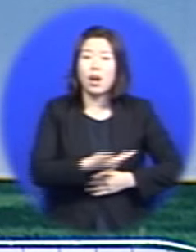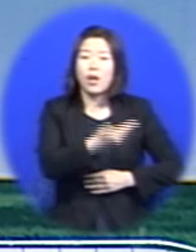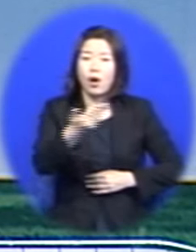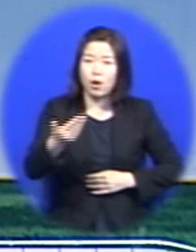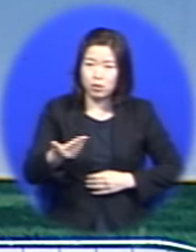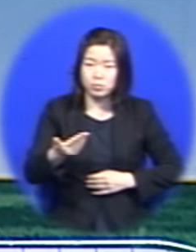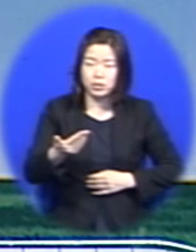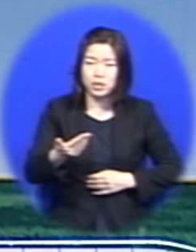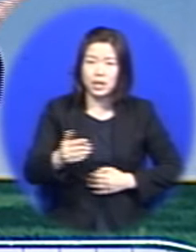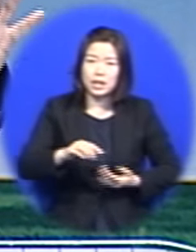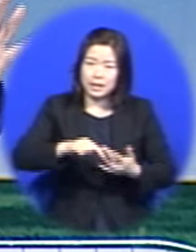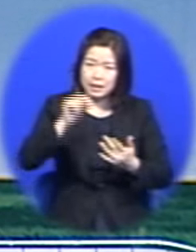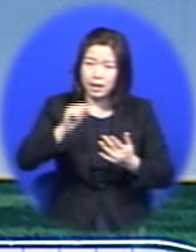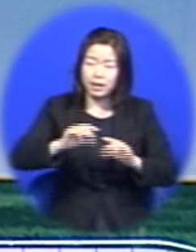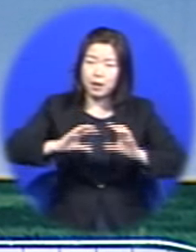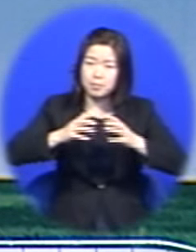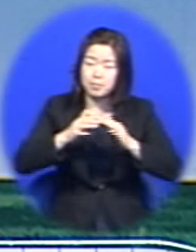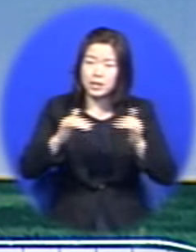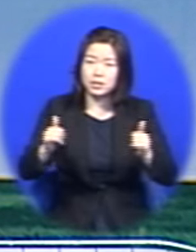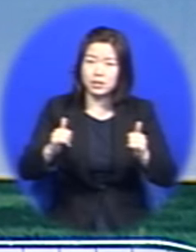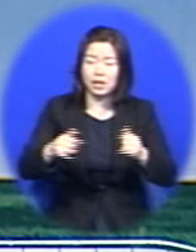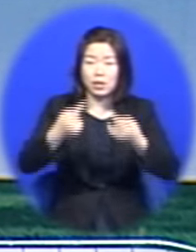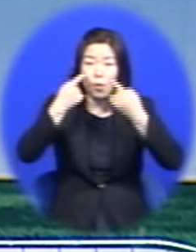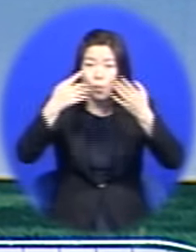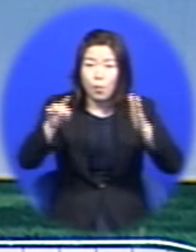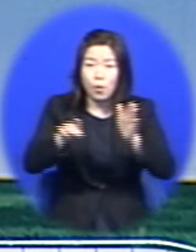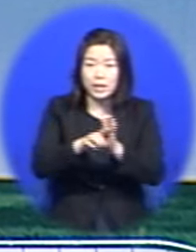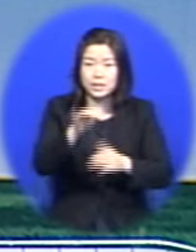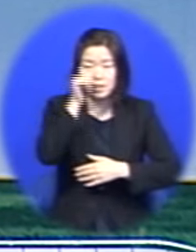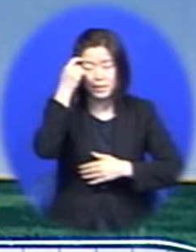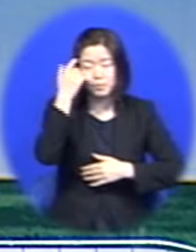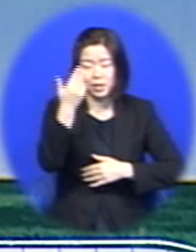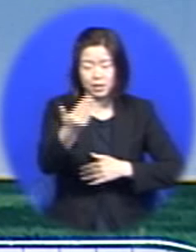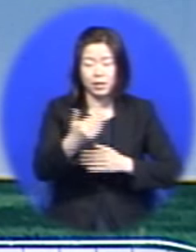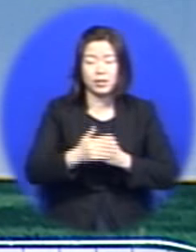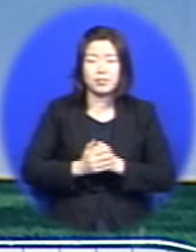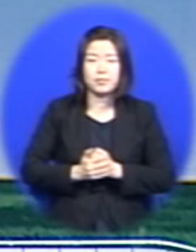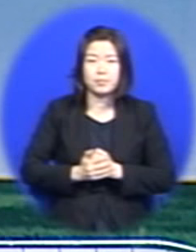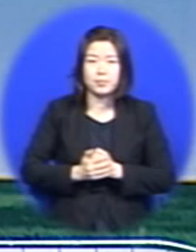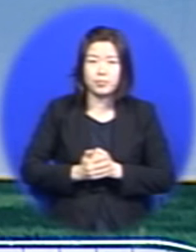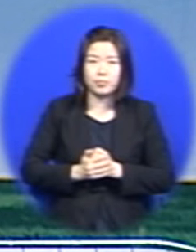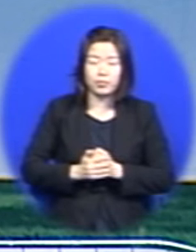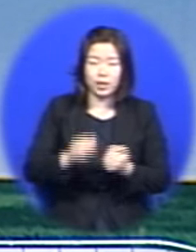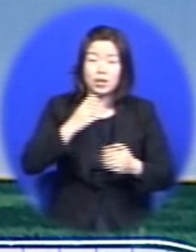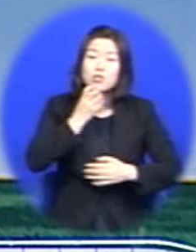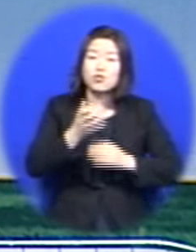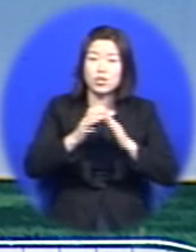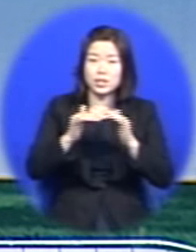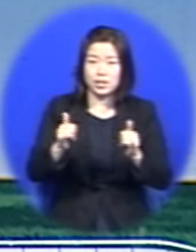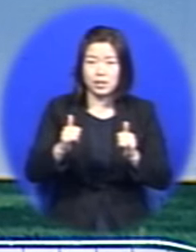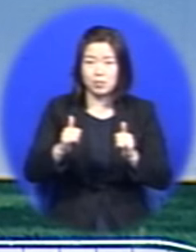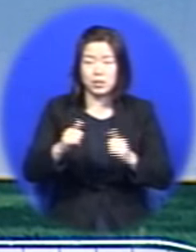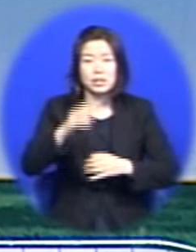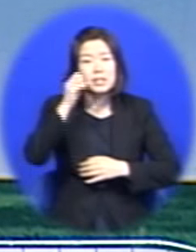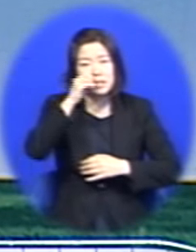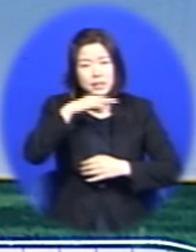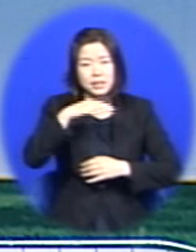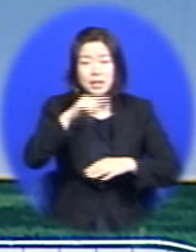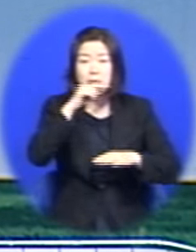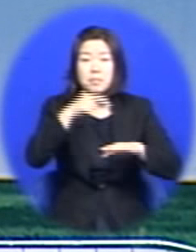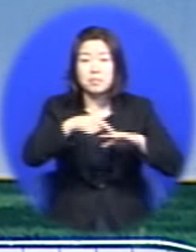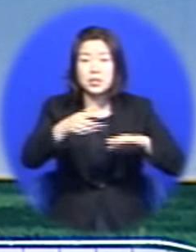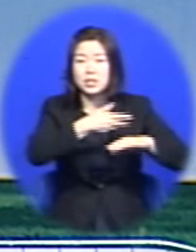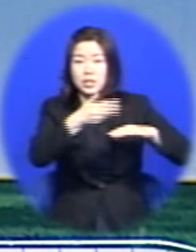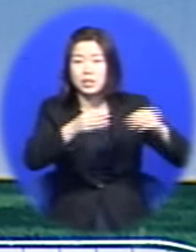여러분은 택한 백성이라고 하는 확신이 있습니까? 유대인들은 그저 혈통으로